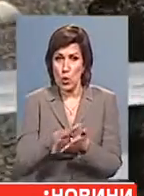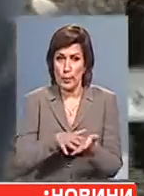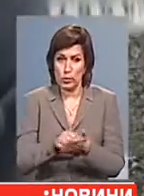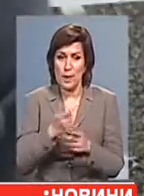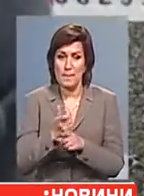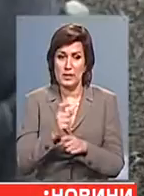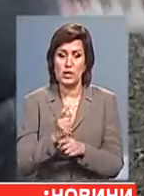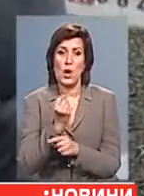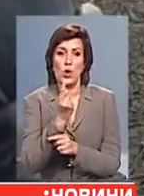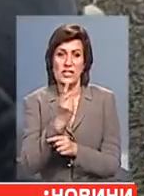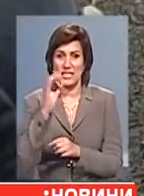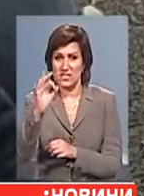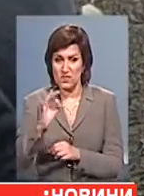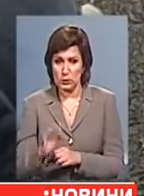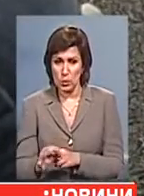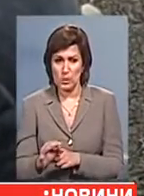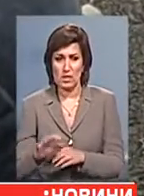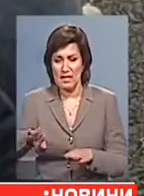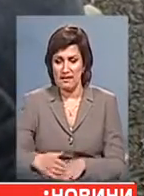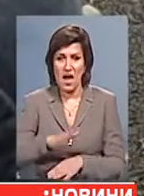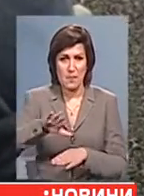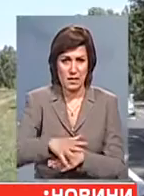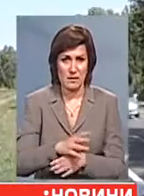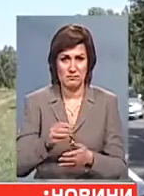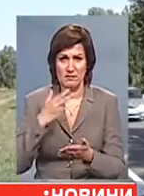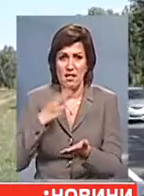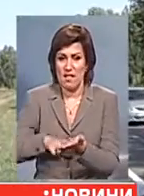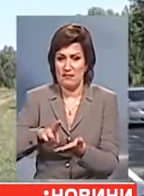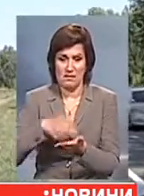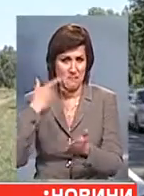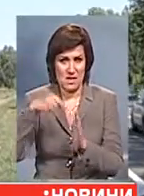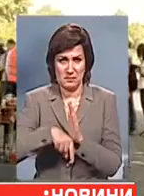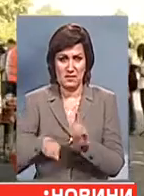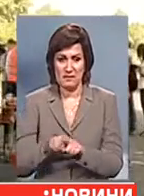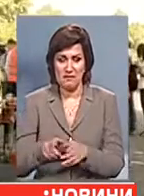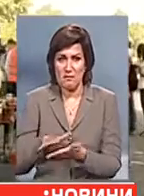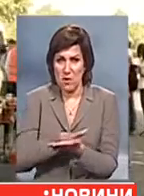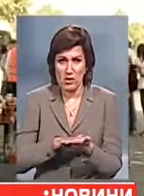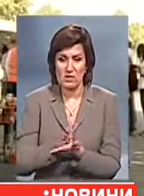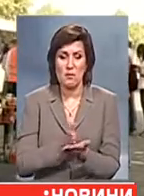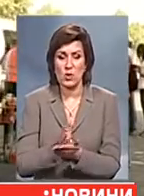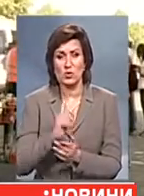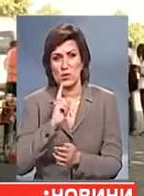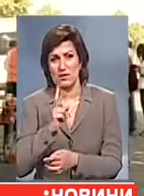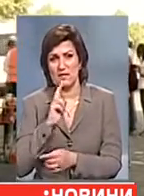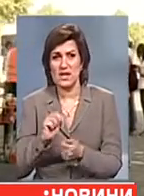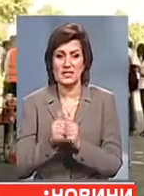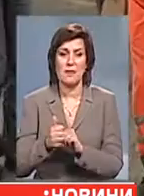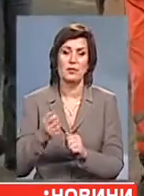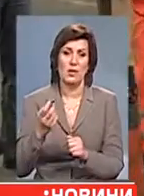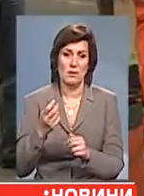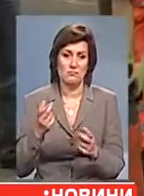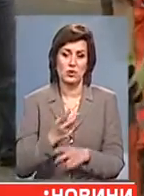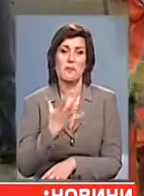пошкоджено більше, ніж на 11%, ямки латати немає сенсу, бо тоді покриття з таким ремонтом прослужить рік-два замість належних